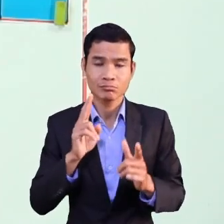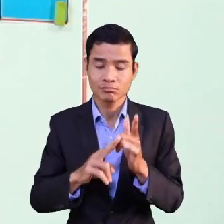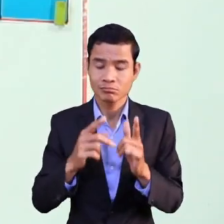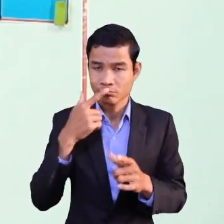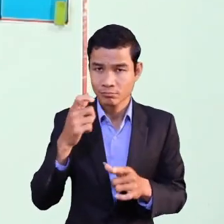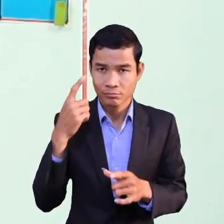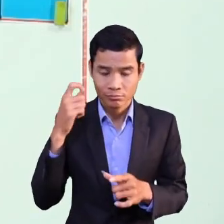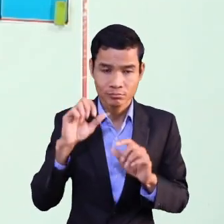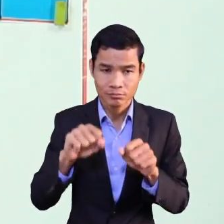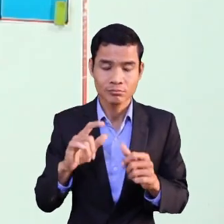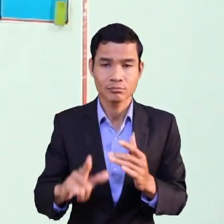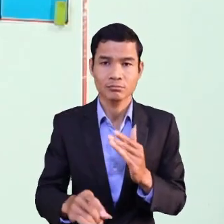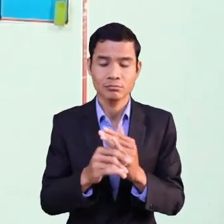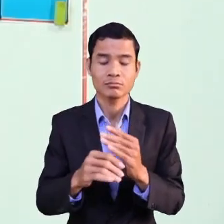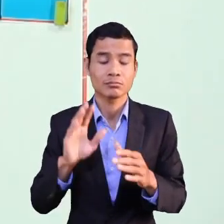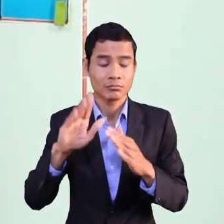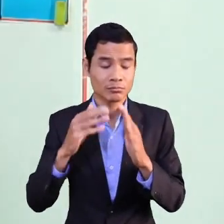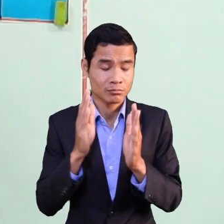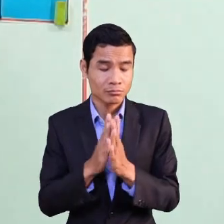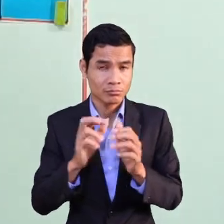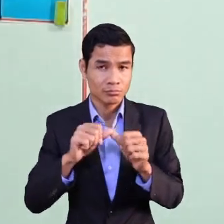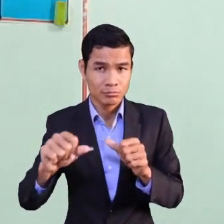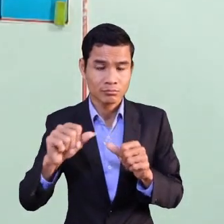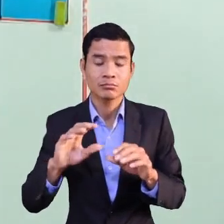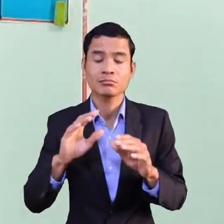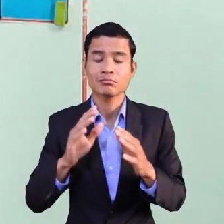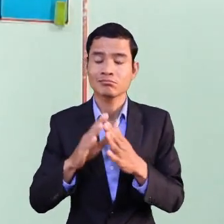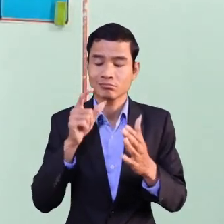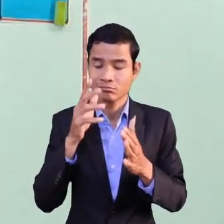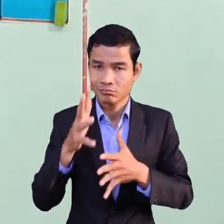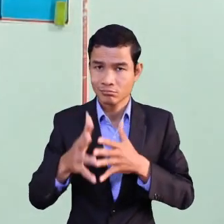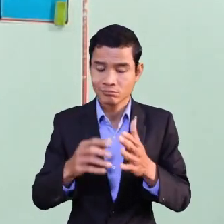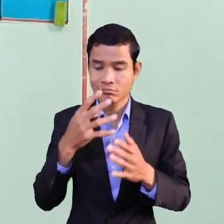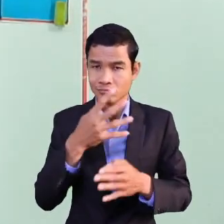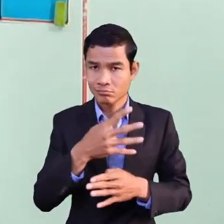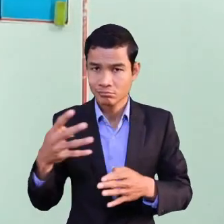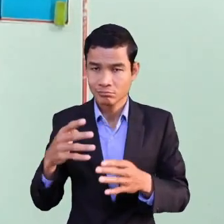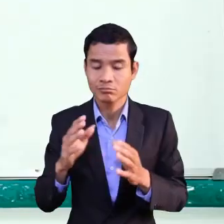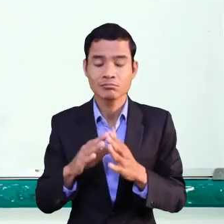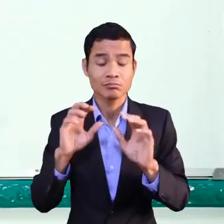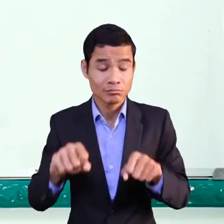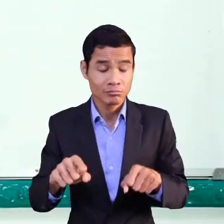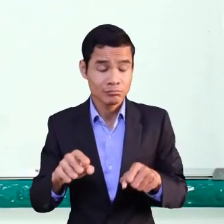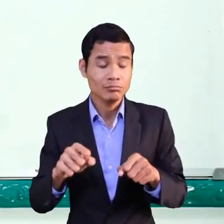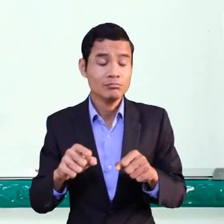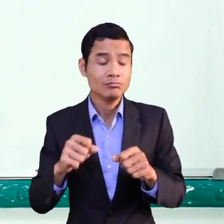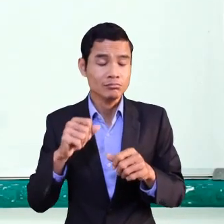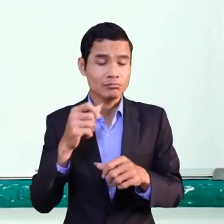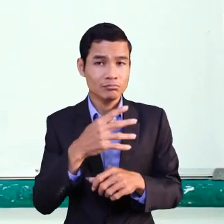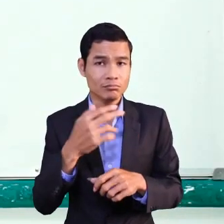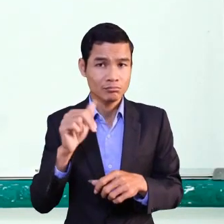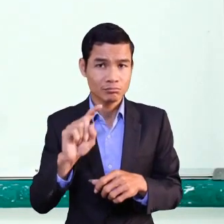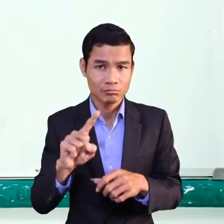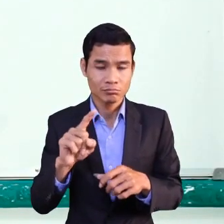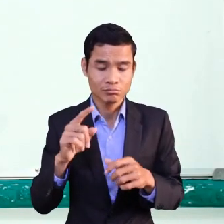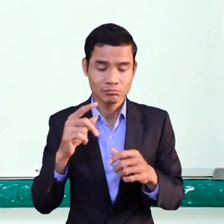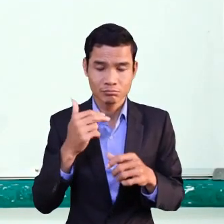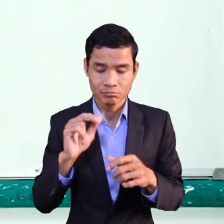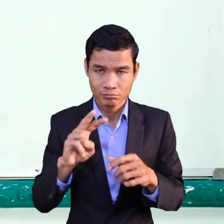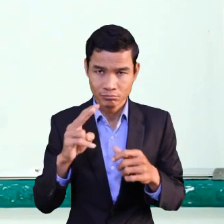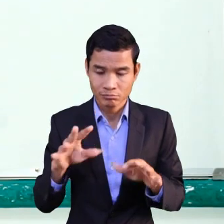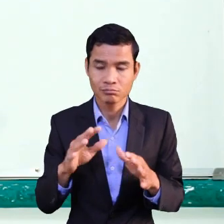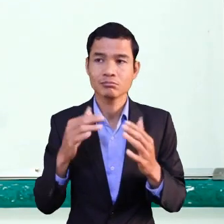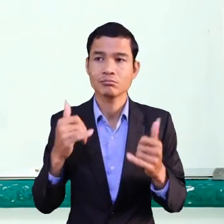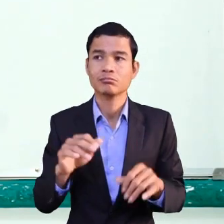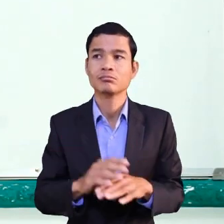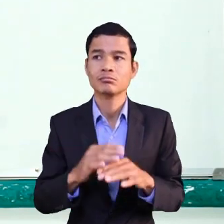ណាចាអរគុណអញ្ចឹងបន្តពីការអានព្យាងចានៅក្នុងតារាងទី2បន្ទាប់ទីនេះអ្នកគ្រូនឹងនាំកូនកូ